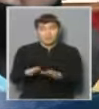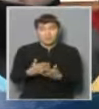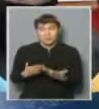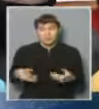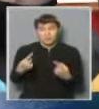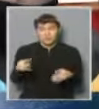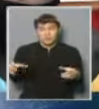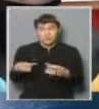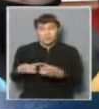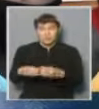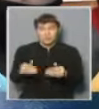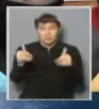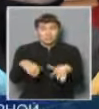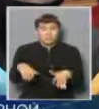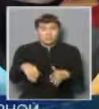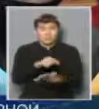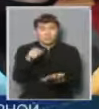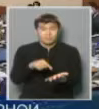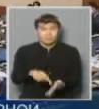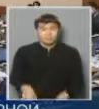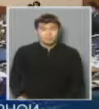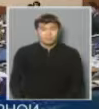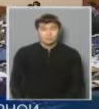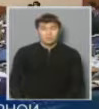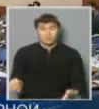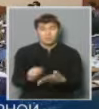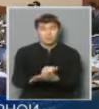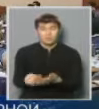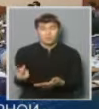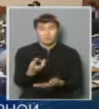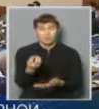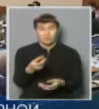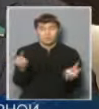и с другими коллегами решим этот вопрос. Документ нужно еще раз